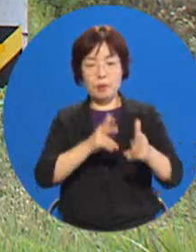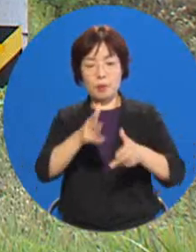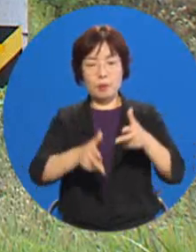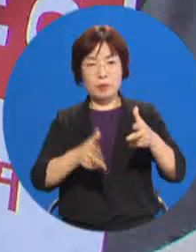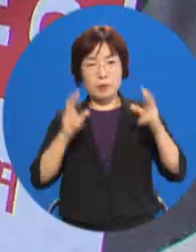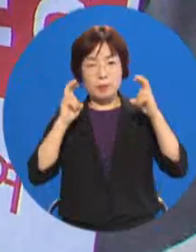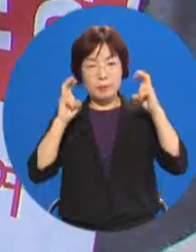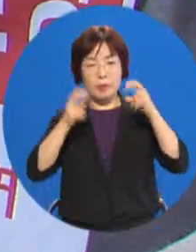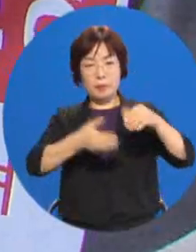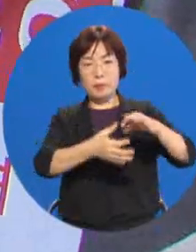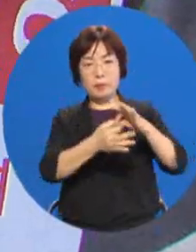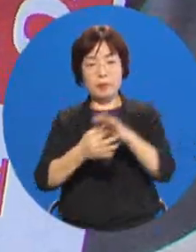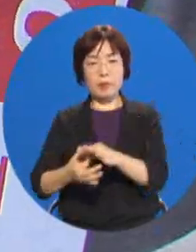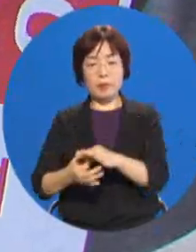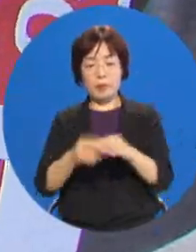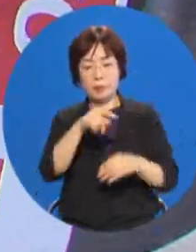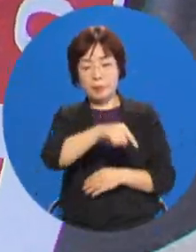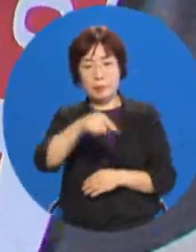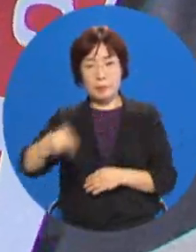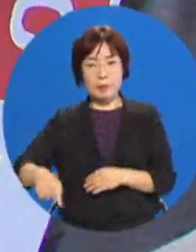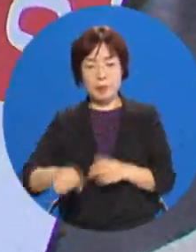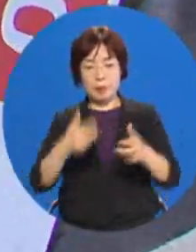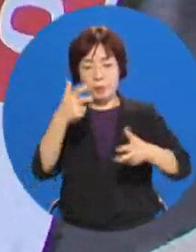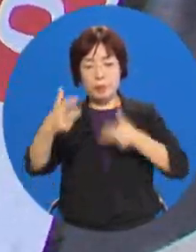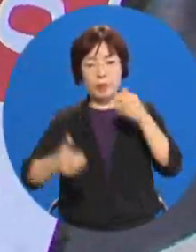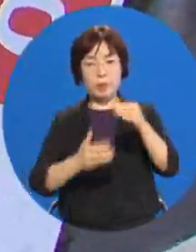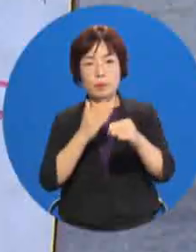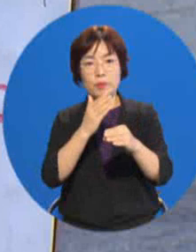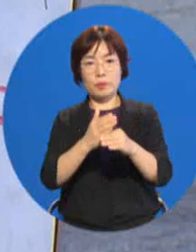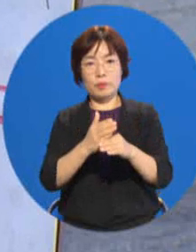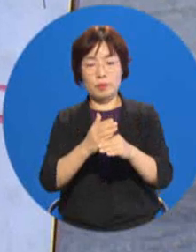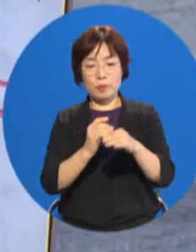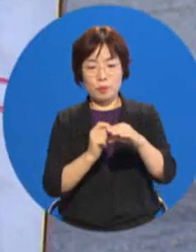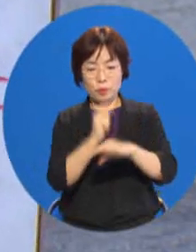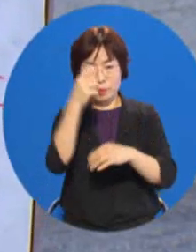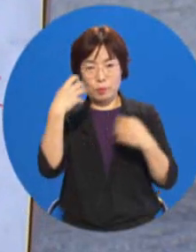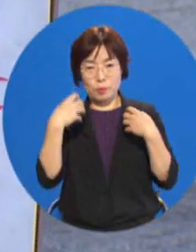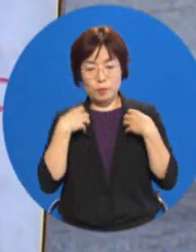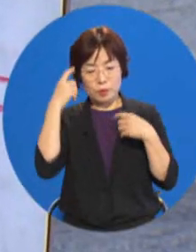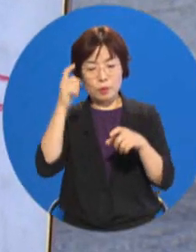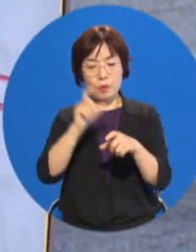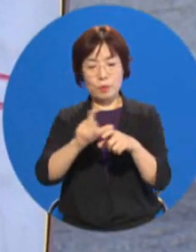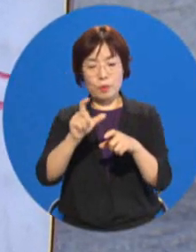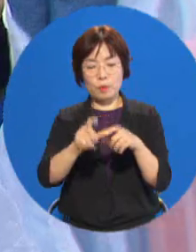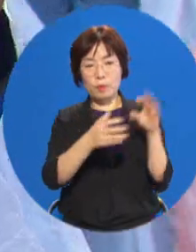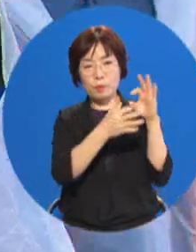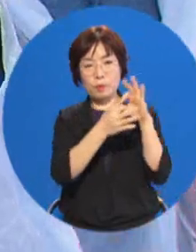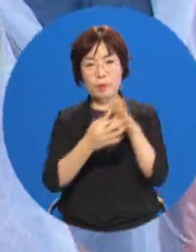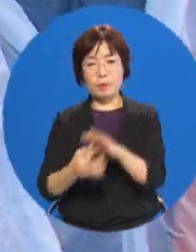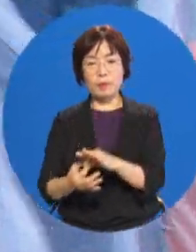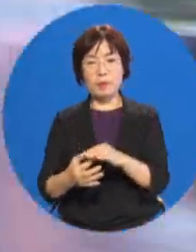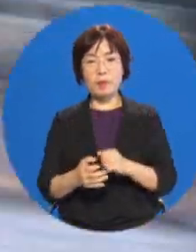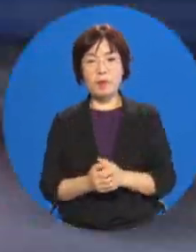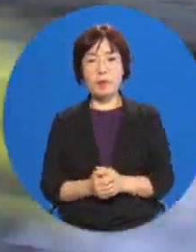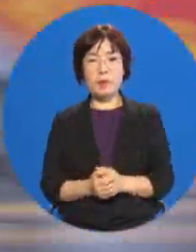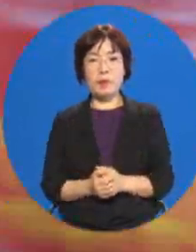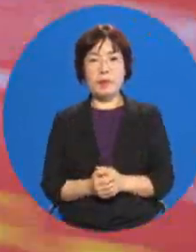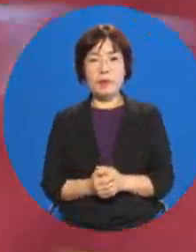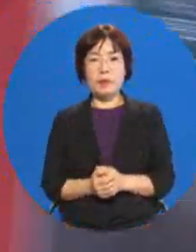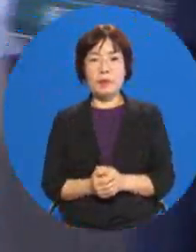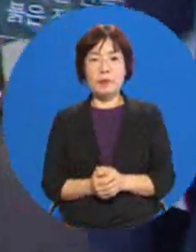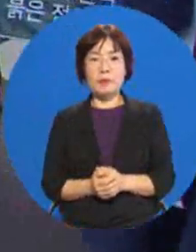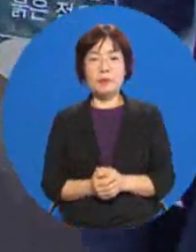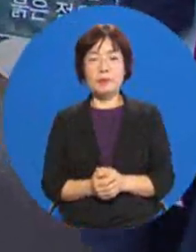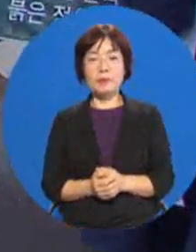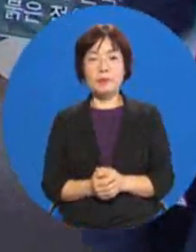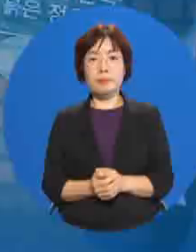사업자. 양측의 입장차가 평행선을 달리면서 공군의 고민도 함께 깊어지고 있습니다. MBC 뉴스